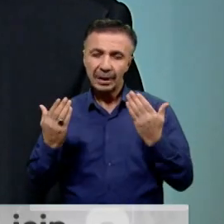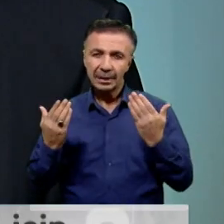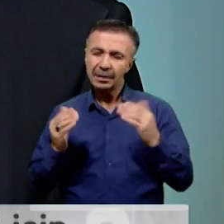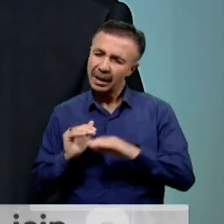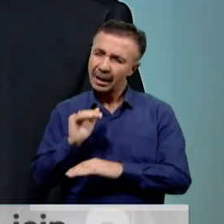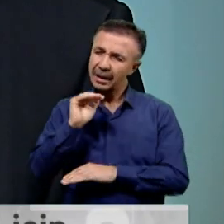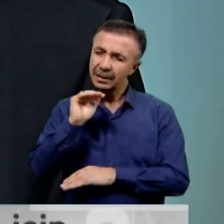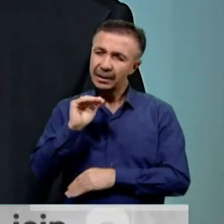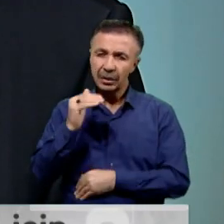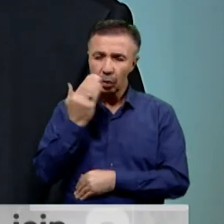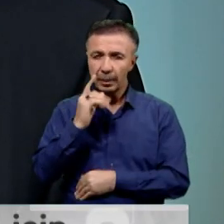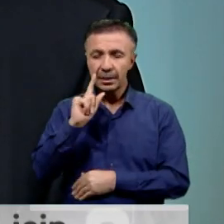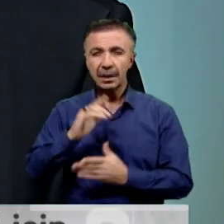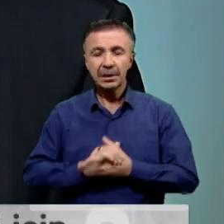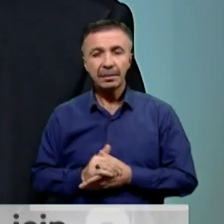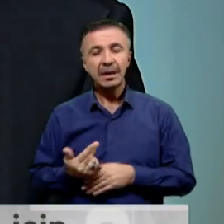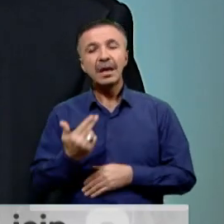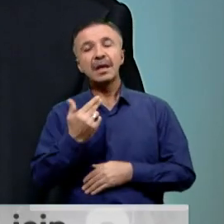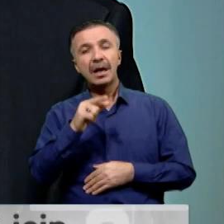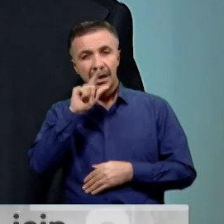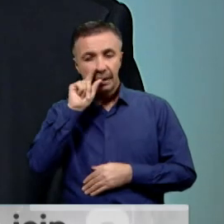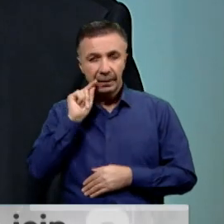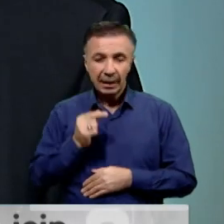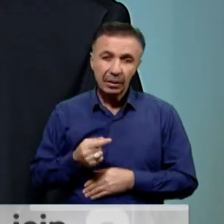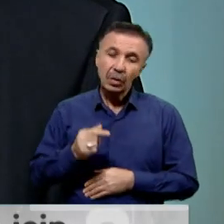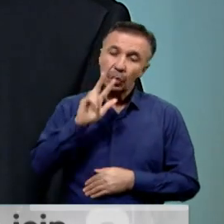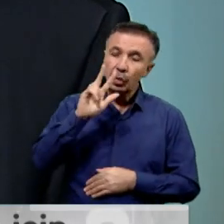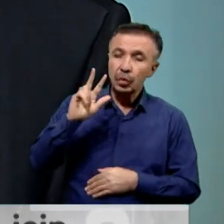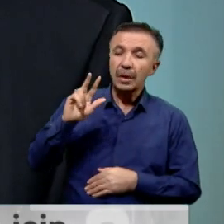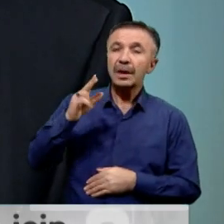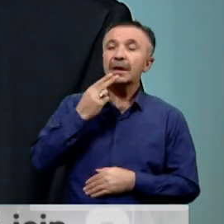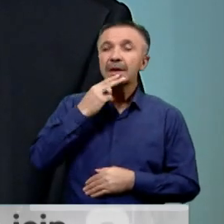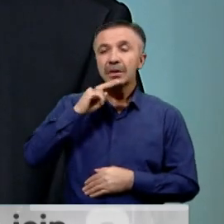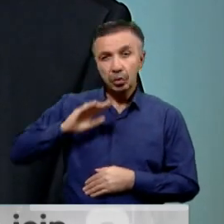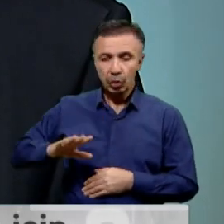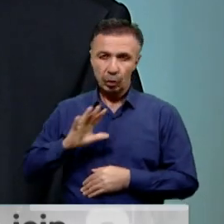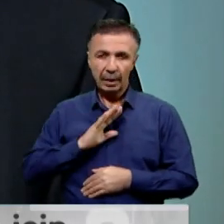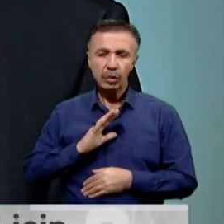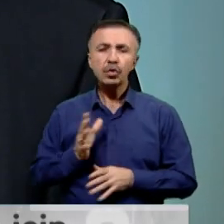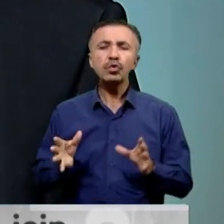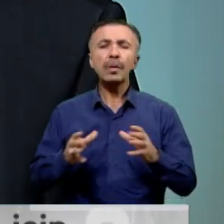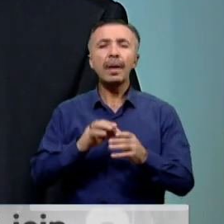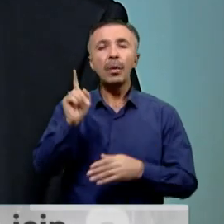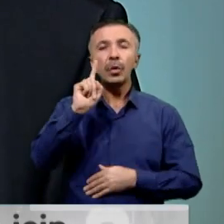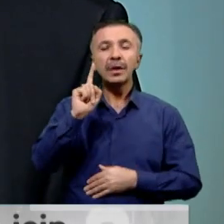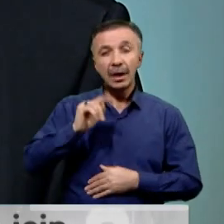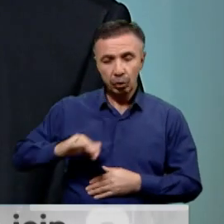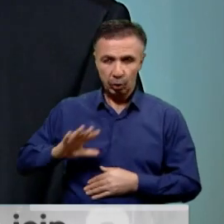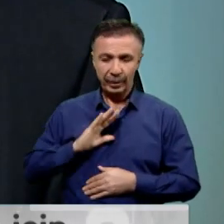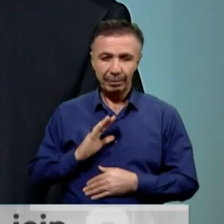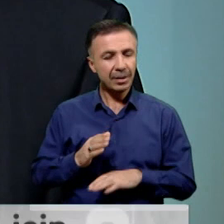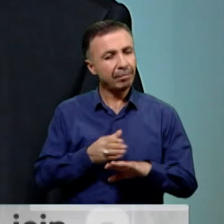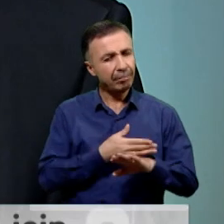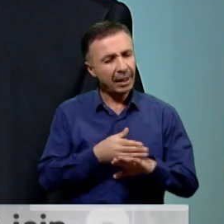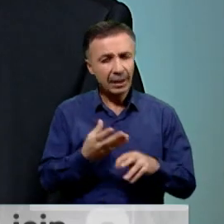okumalı. 7 tane erkek, 3 tane de kız çocuğu varmış, 10 tane. Mal varlığı da bayağı